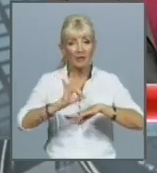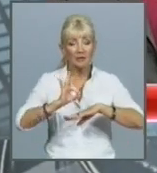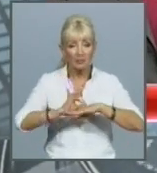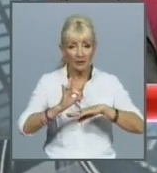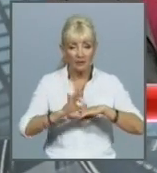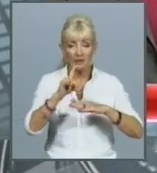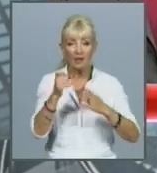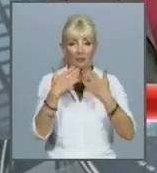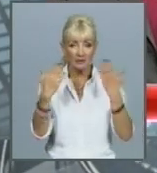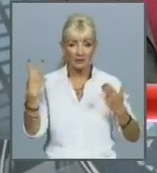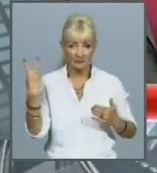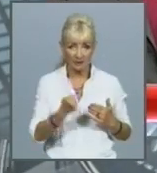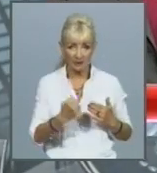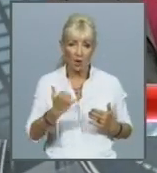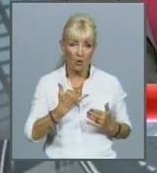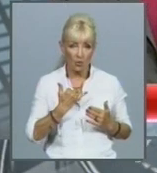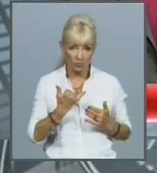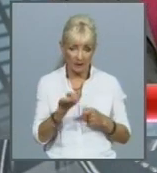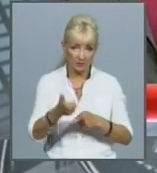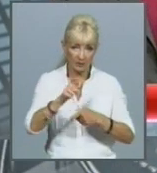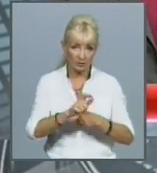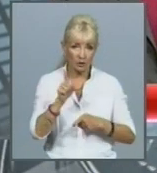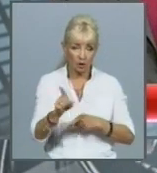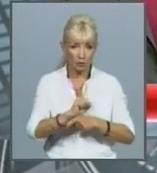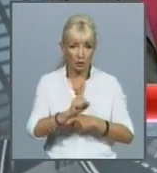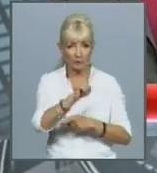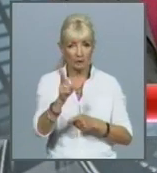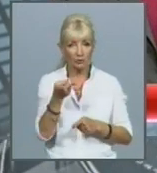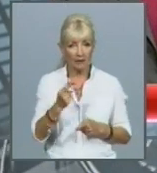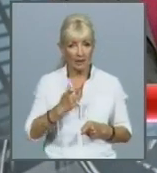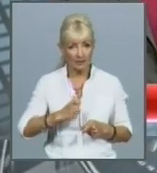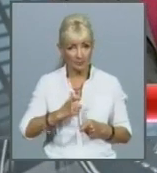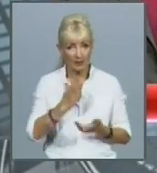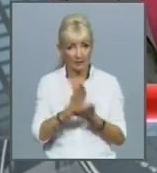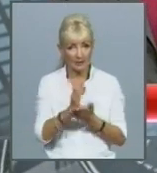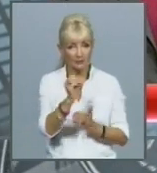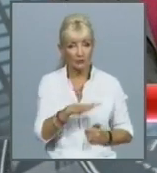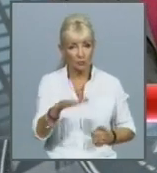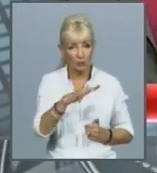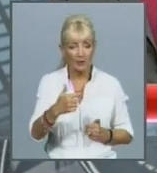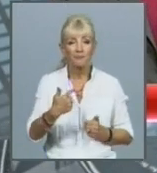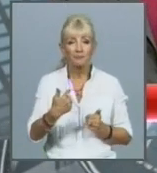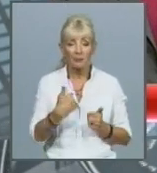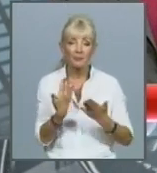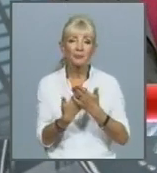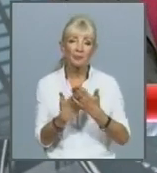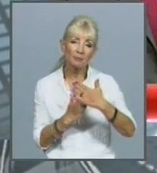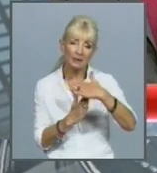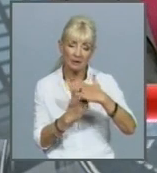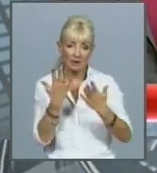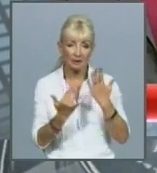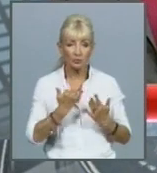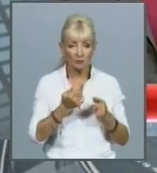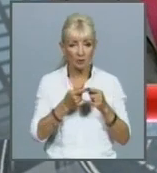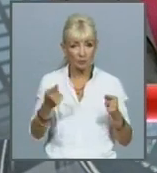за останні 2 тижні у нас перевищує ті норми, які для себе взяли в Європі. Ми рахували орієнтовно. Якщо у нас